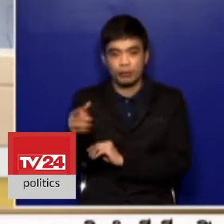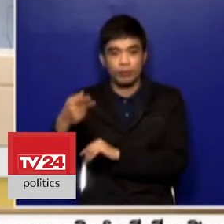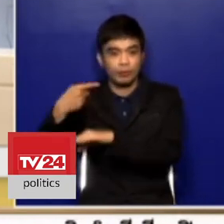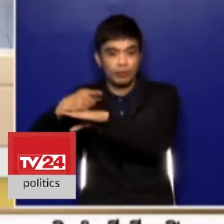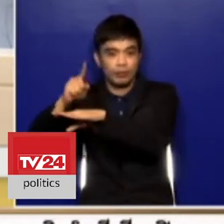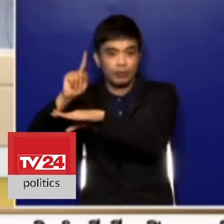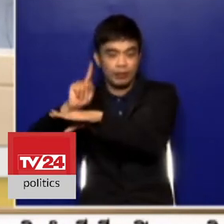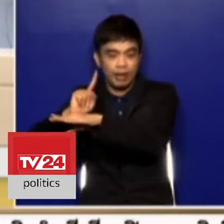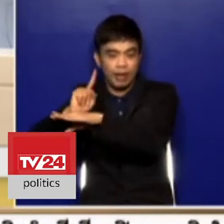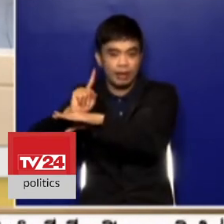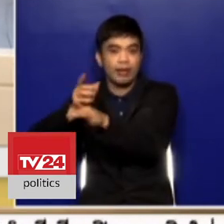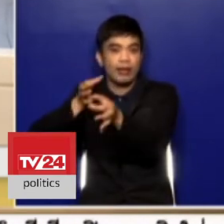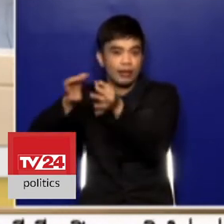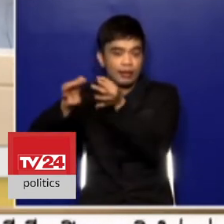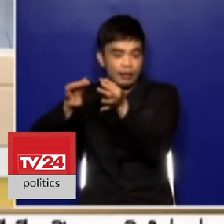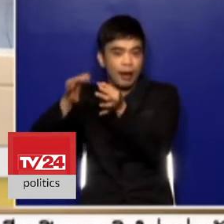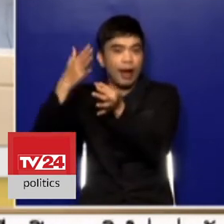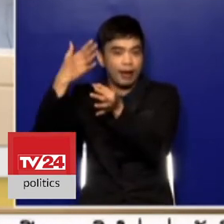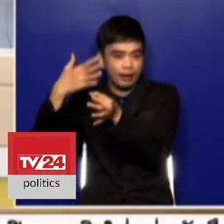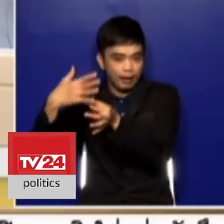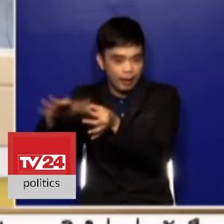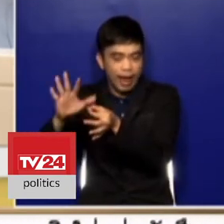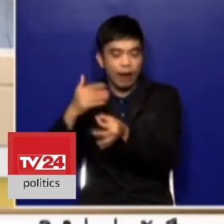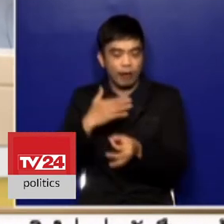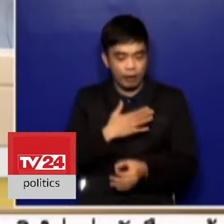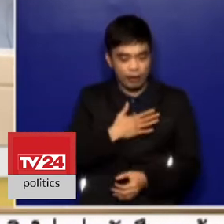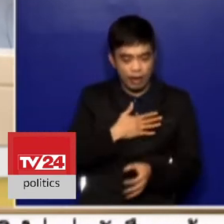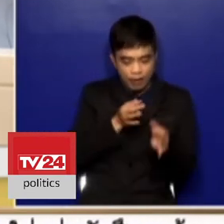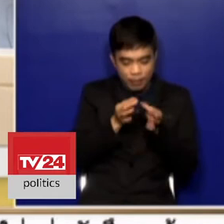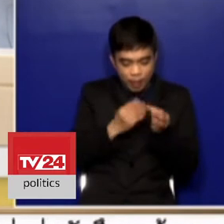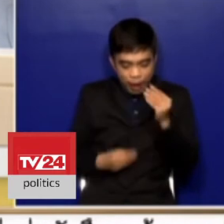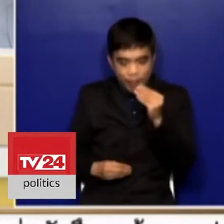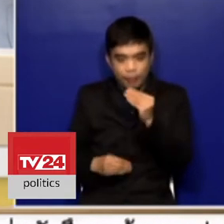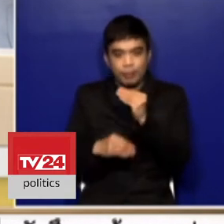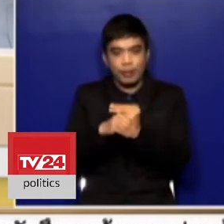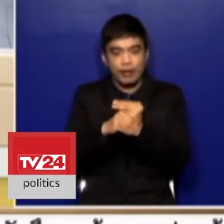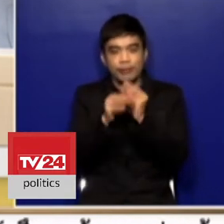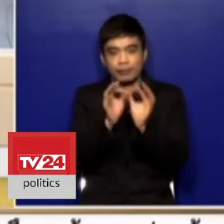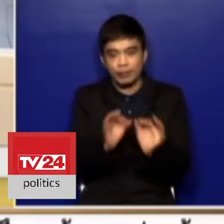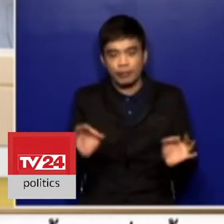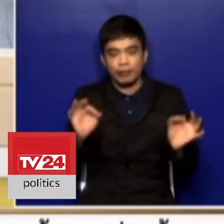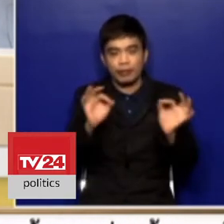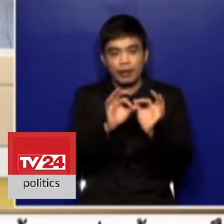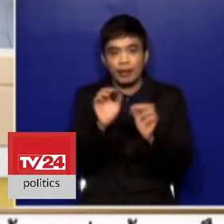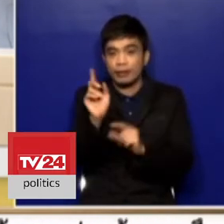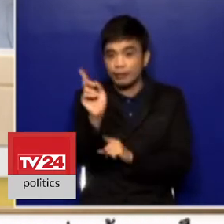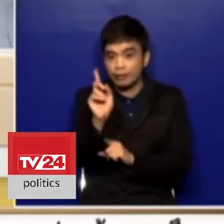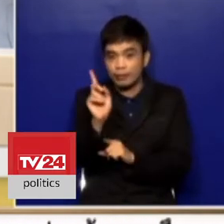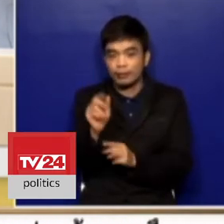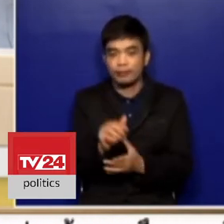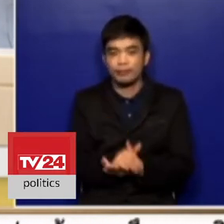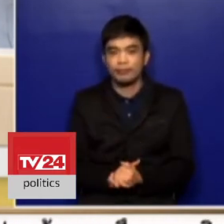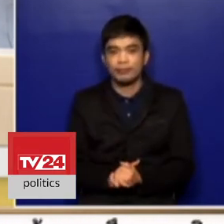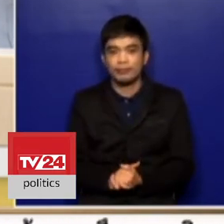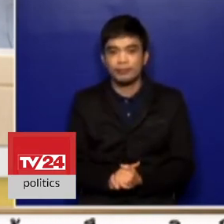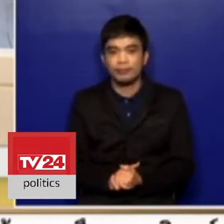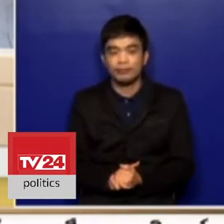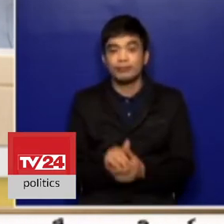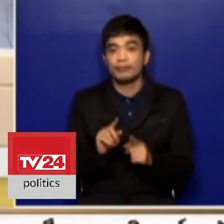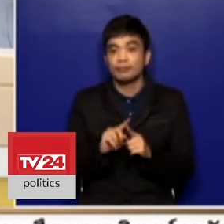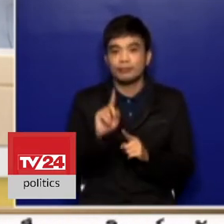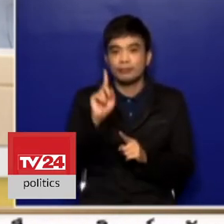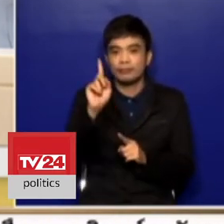ประทานได้ชี้แจงต่อที่ประชุมโดยจากขออภิปรายเฉพาะในสาระสำคัญดังต่อไปนี้ค่ะประเด็นแรก